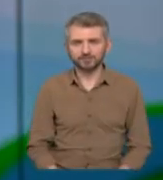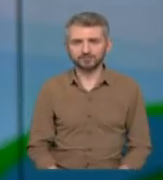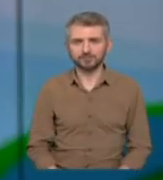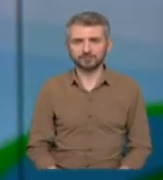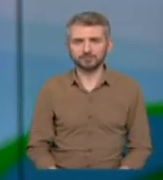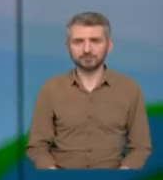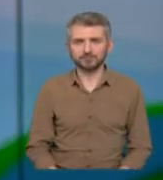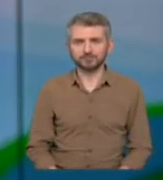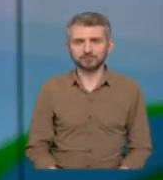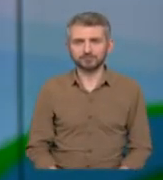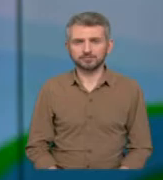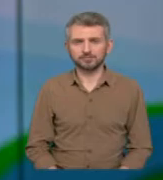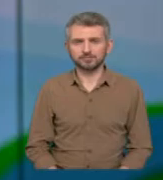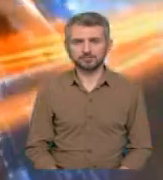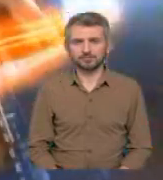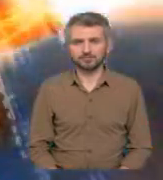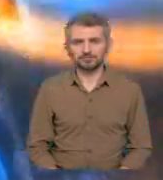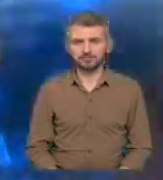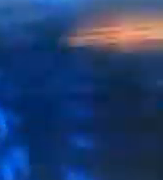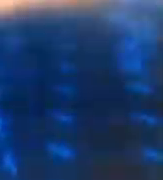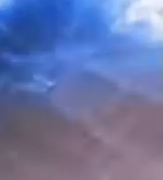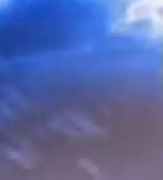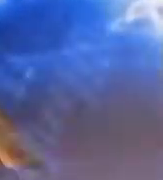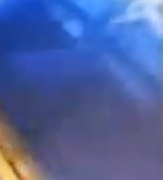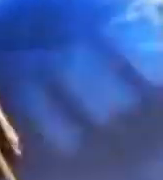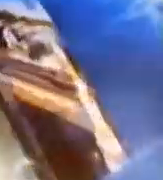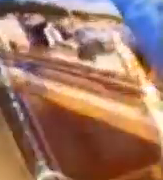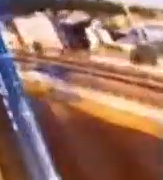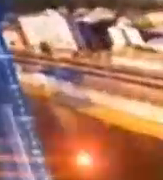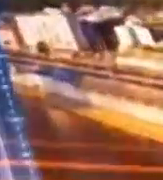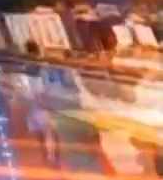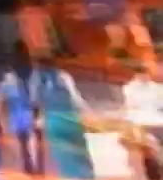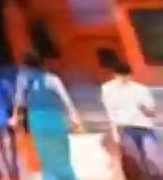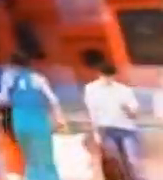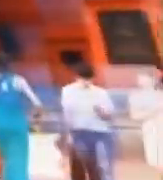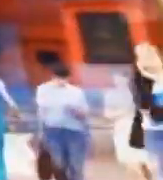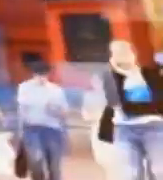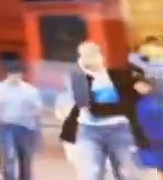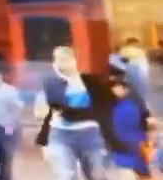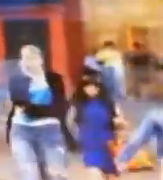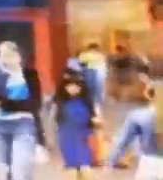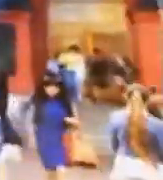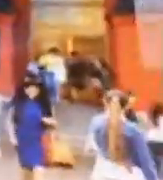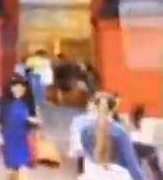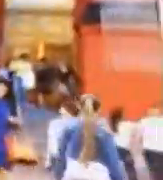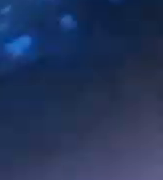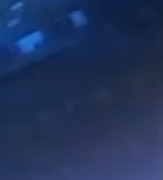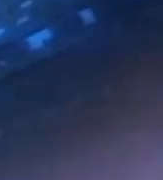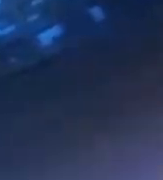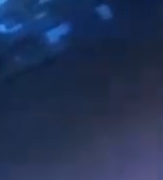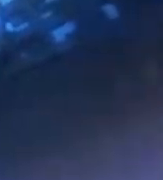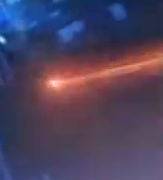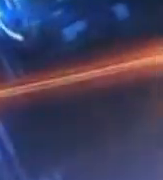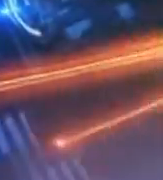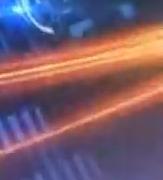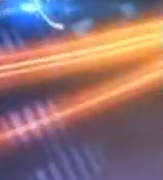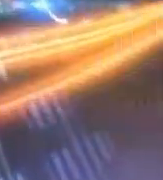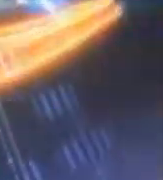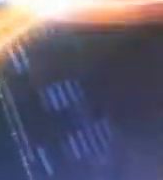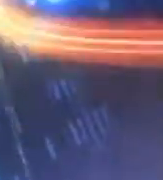відкритої частини, і там все зрозуміло просто. Коли учасник тестування пише сертифікаційну роботу,